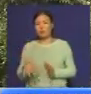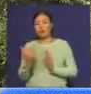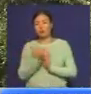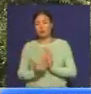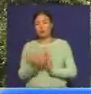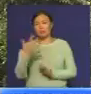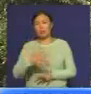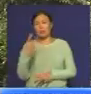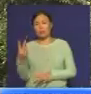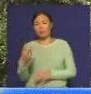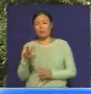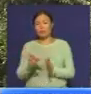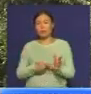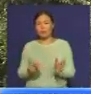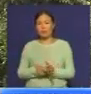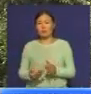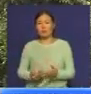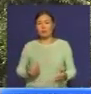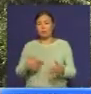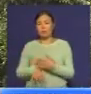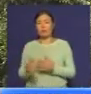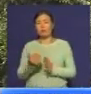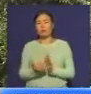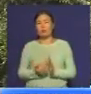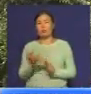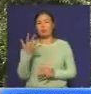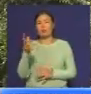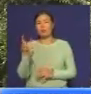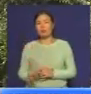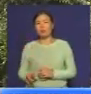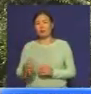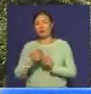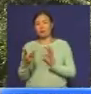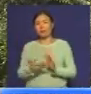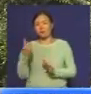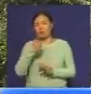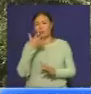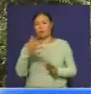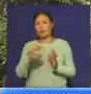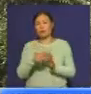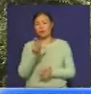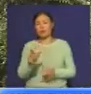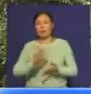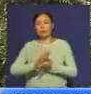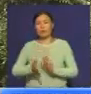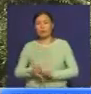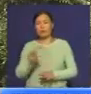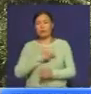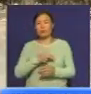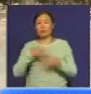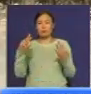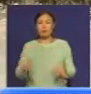бағдарламасымен 52 адам, зейнеткерлікке ерте шығу бағдарламасымен 5 адам, яғни 18 жыл бойынша 57 адам келісім бойынша жұмыстан